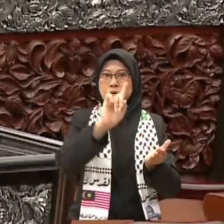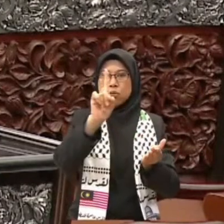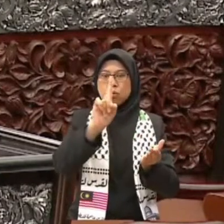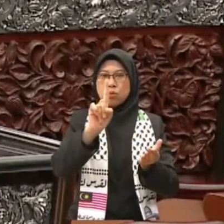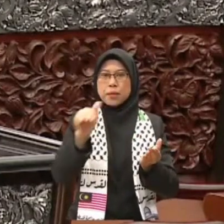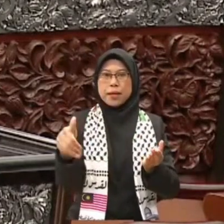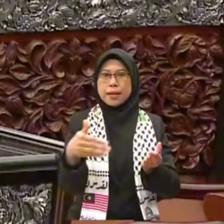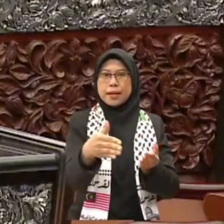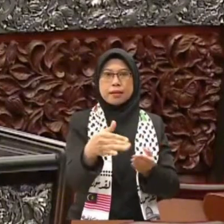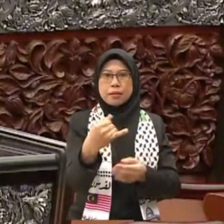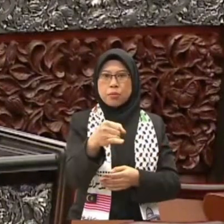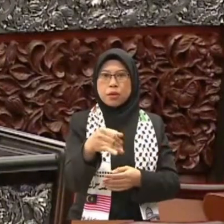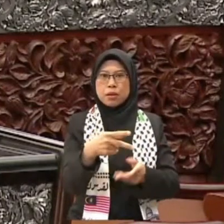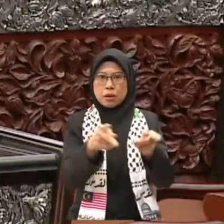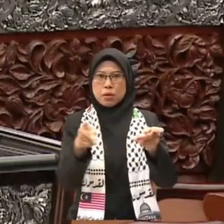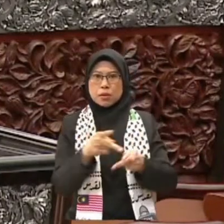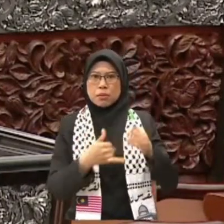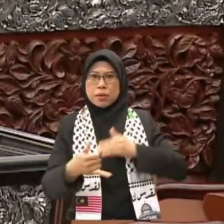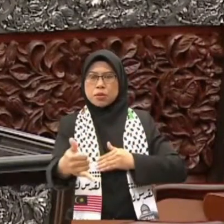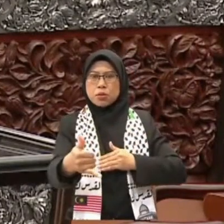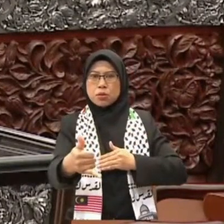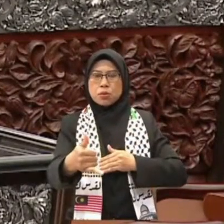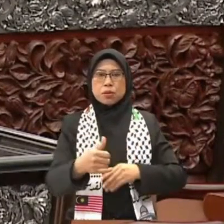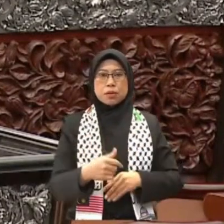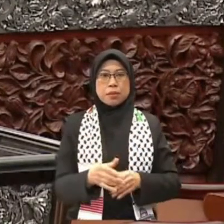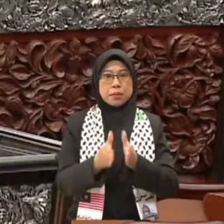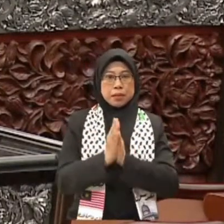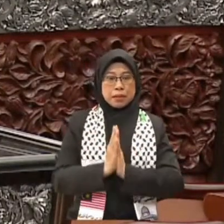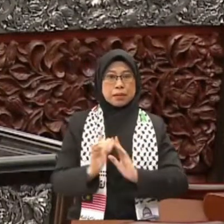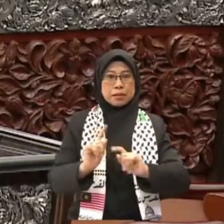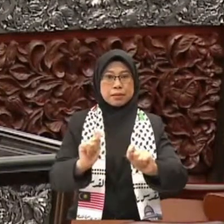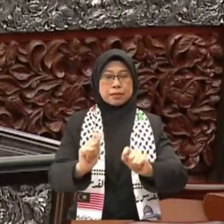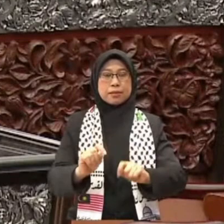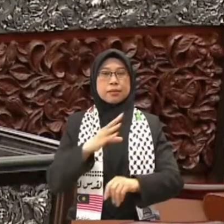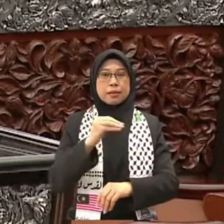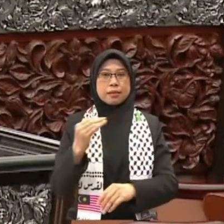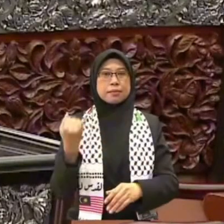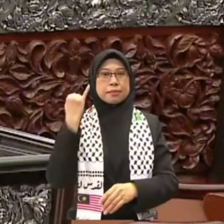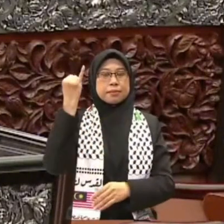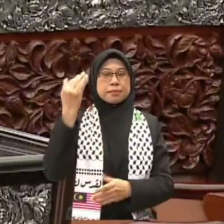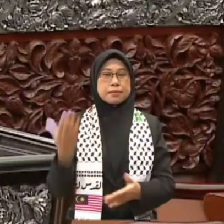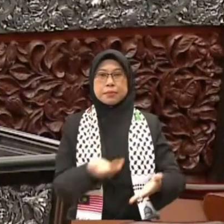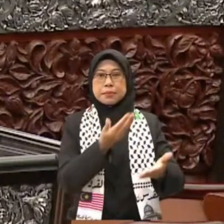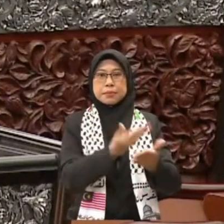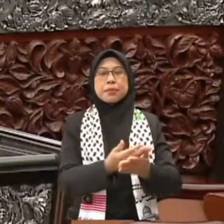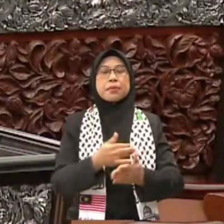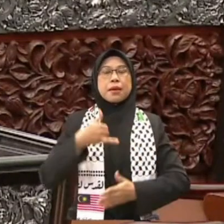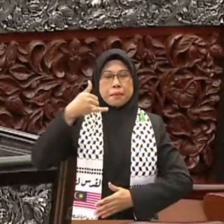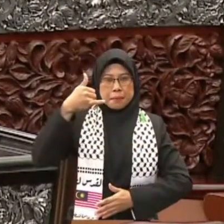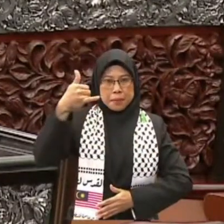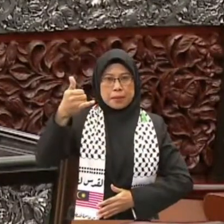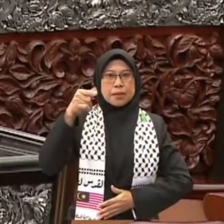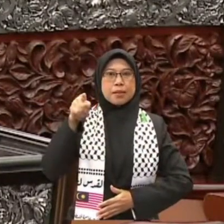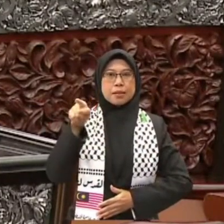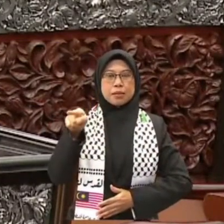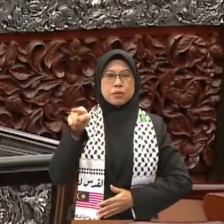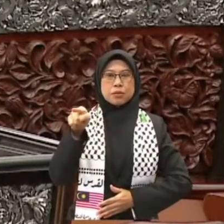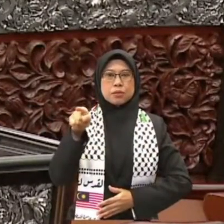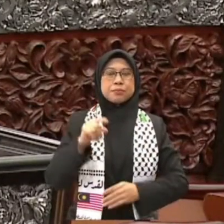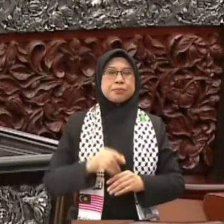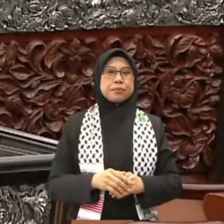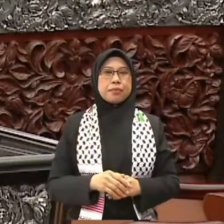bukan sekali. Saya minta satu tindakan tegas. Yang keduanya, saya nak cadangkan Yang Hormat supaya pergilah sekali ke beting-beting Ali dalam hidup